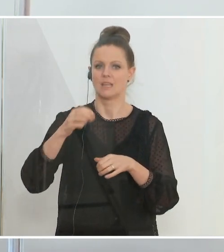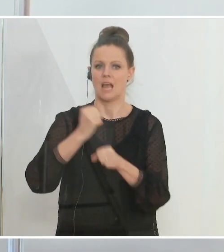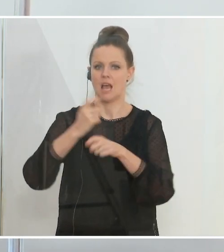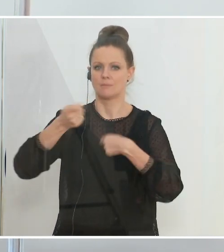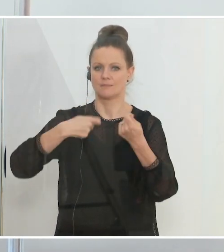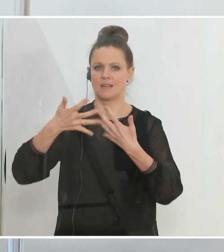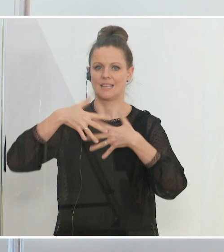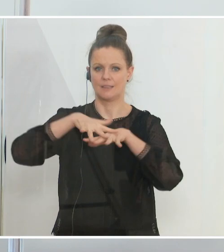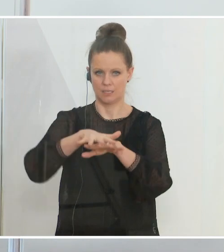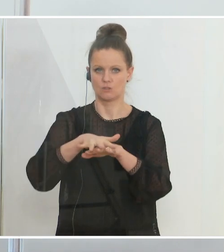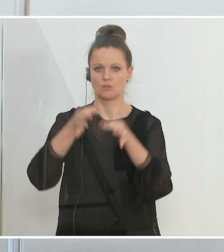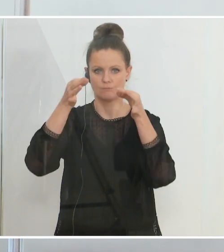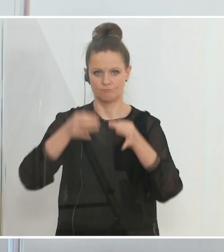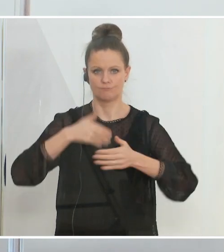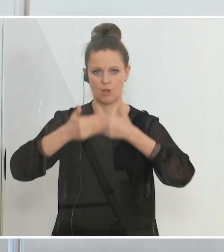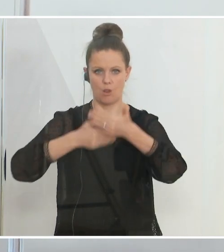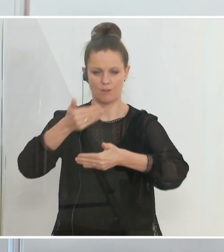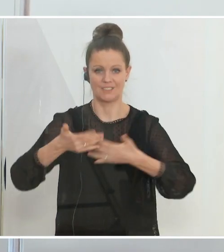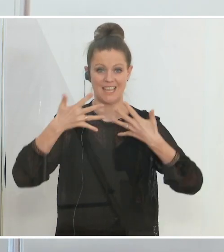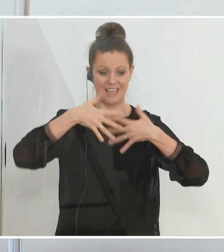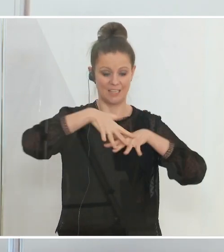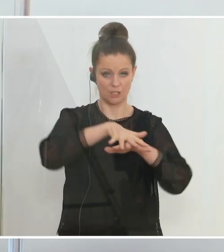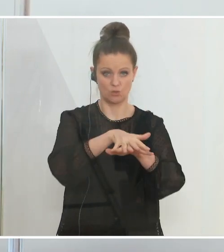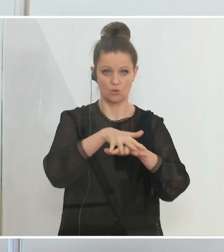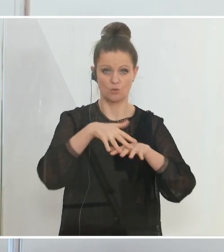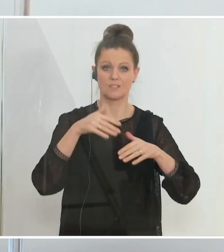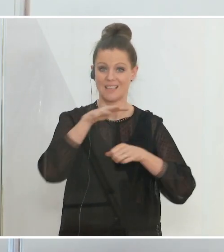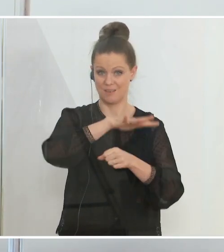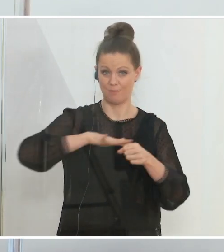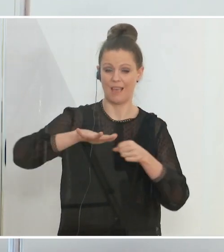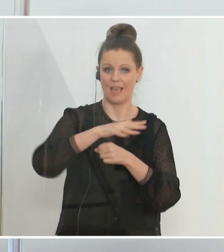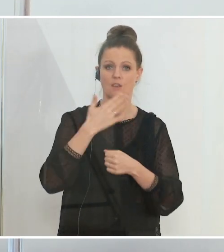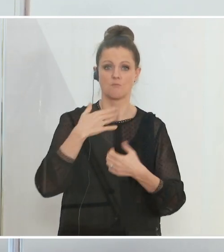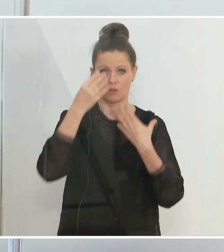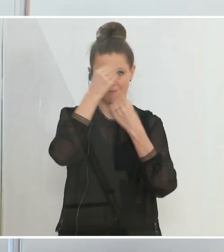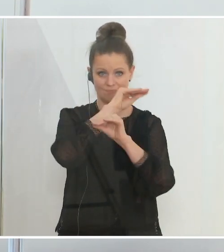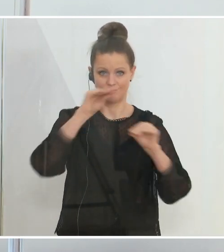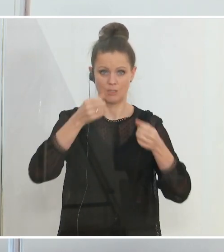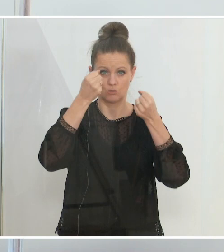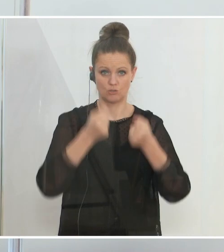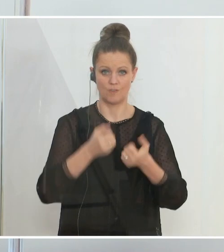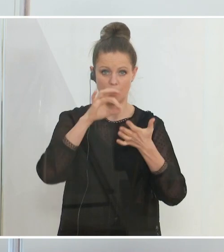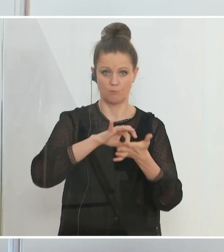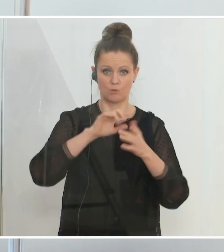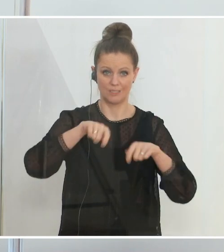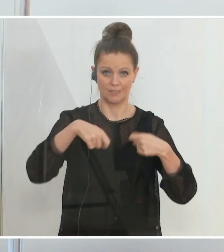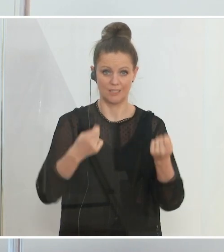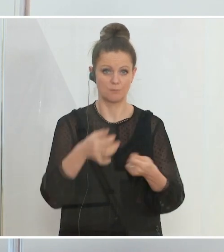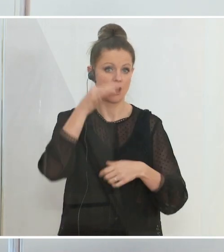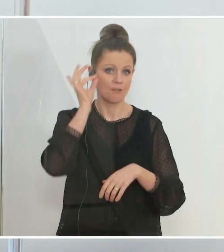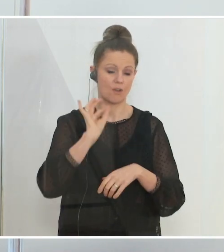Arbeitsmarktintegration stattfindet. Im Integrationsbereich möchte ich noch erwähnen, dass wir auch einen Schwerpunkt setzen, um Frauen